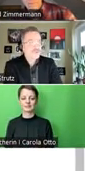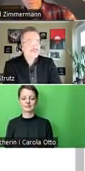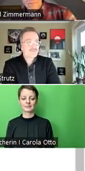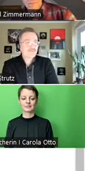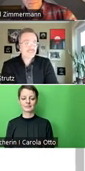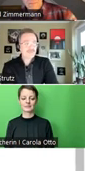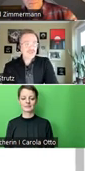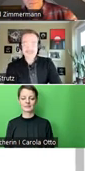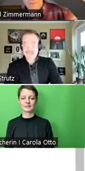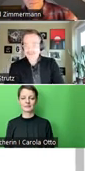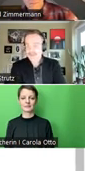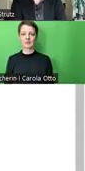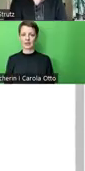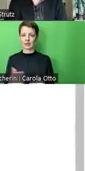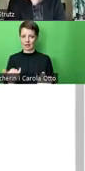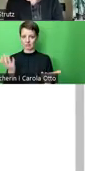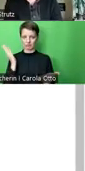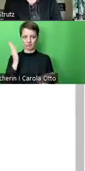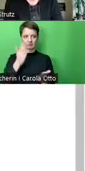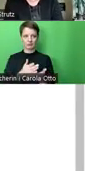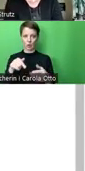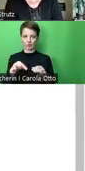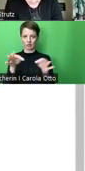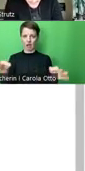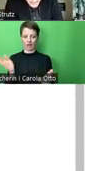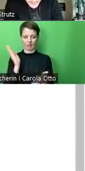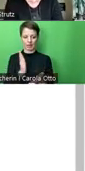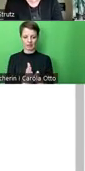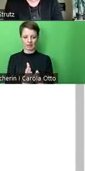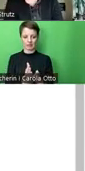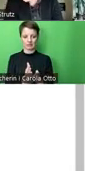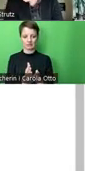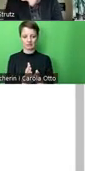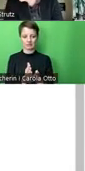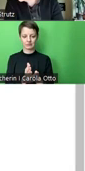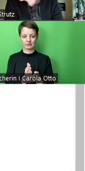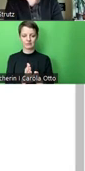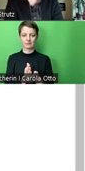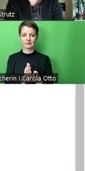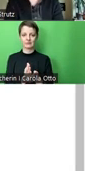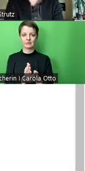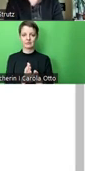Genau, dann sind wir hiermit am Ende unseres heutigen Tages. Wir wollen uns natürlich unbedingt